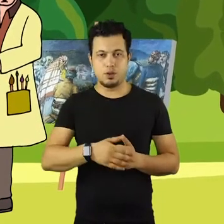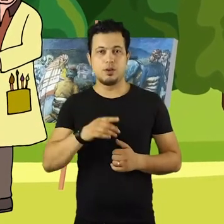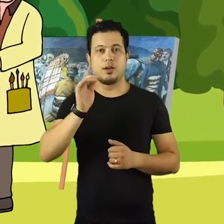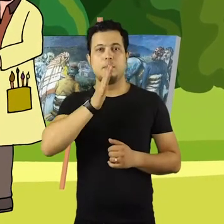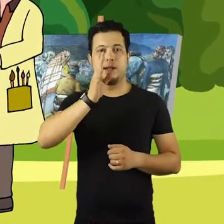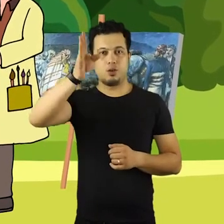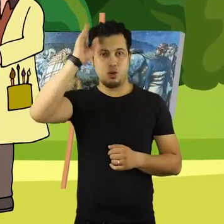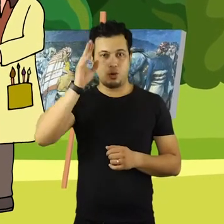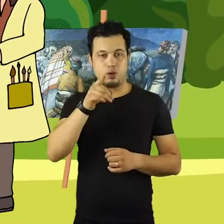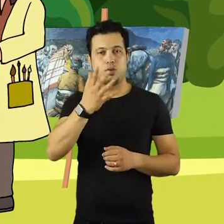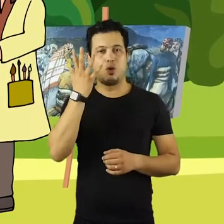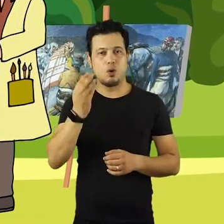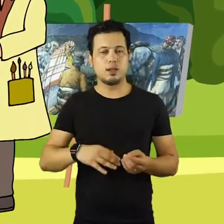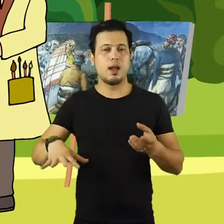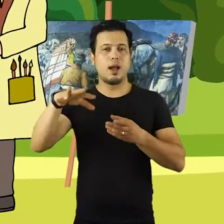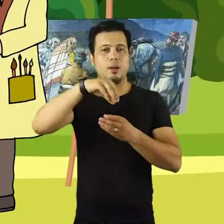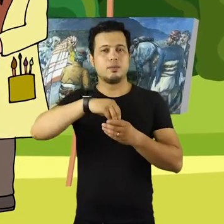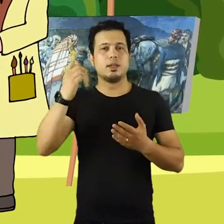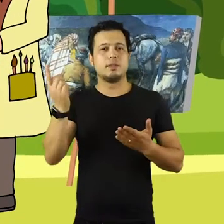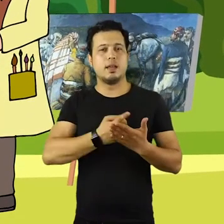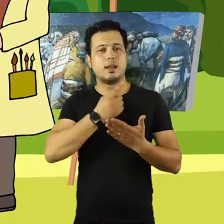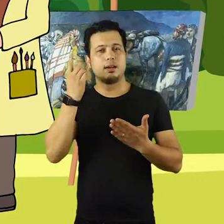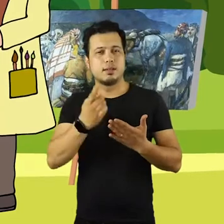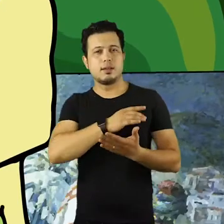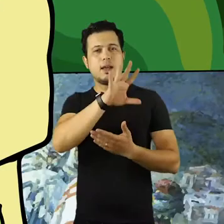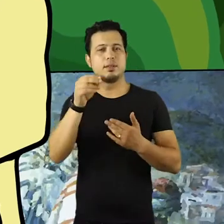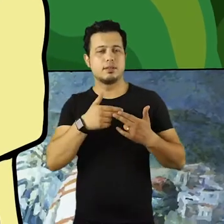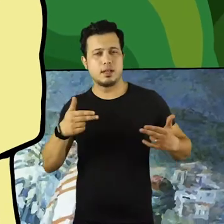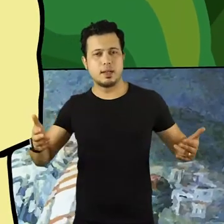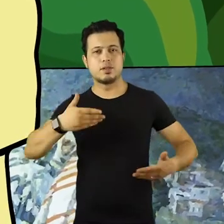Bilge Horoz olanı biteni ona bir bir anlattı.